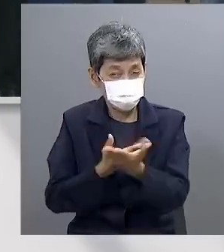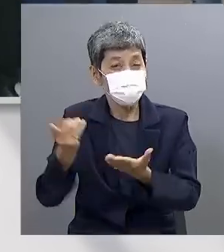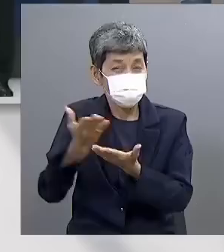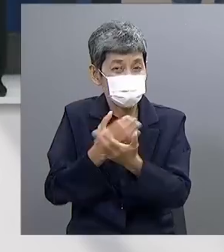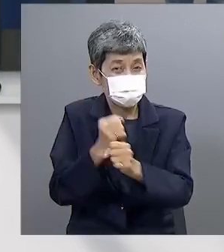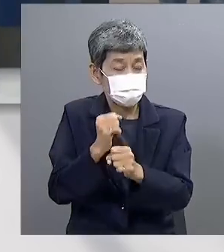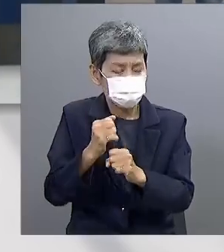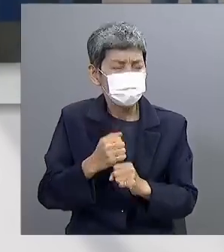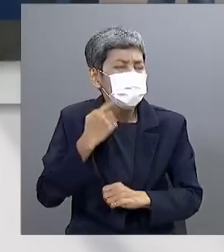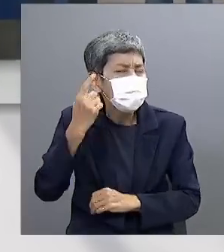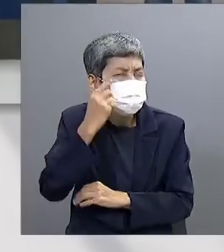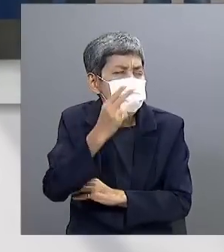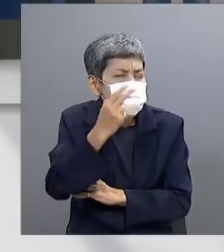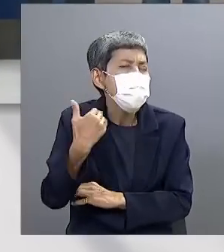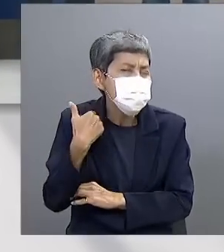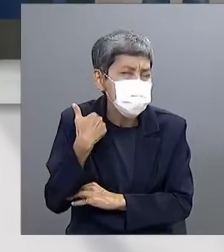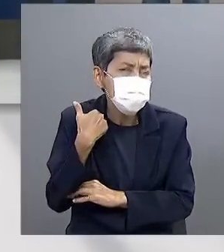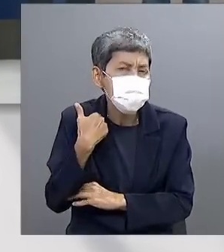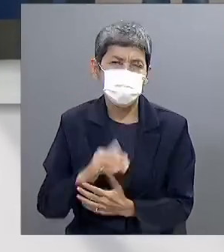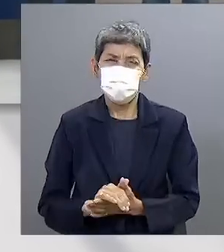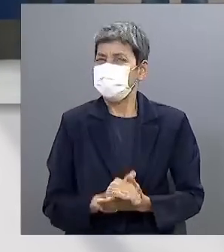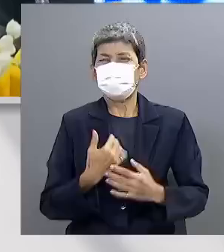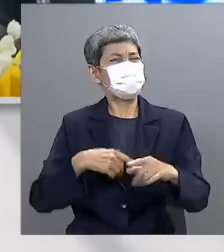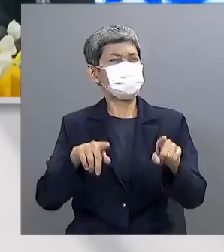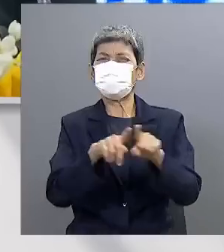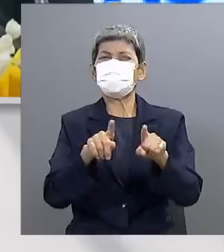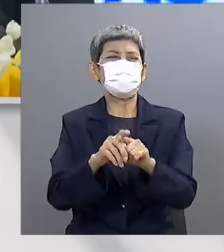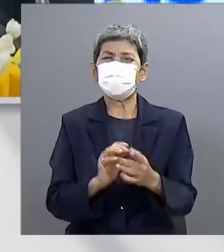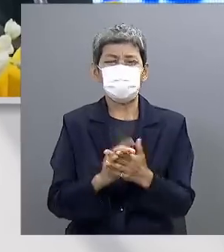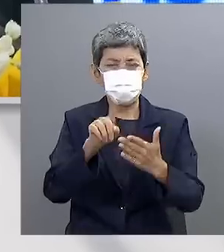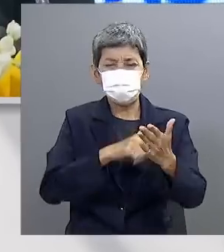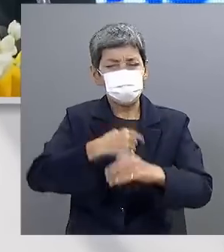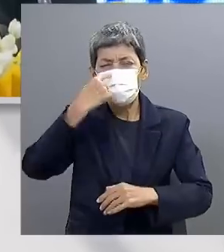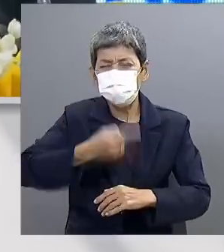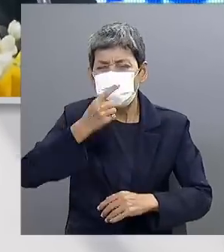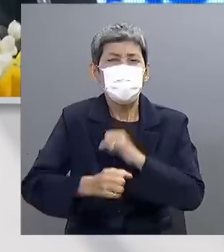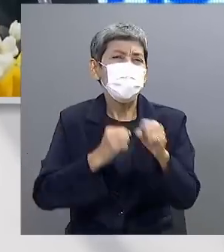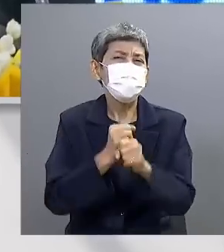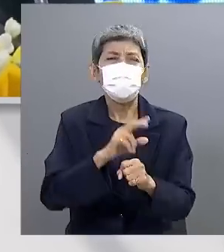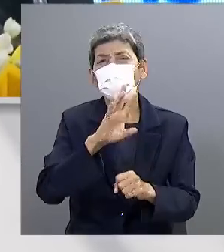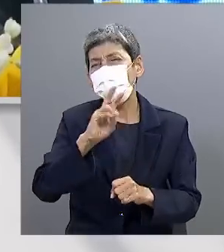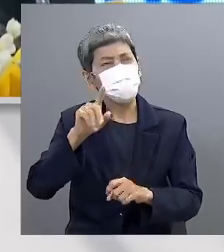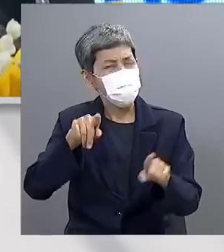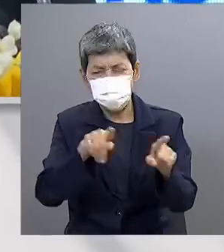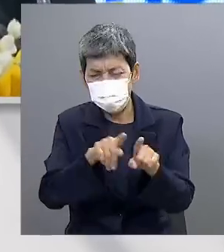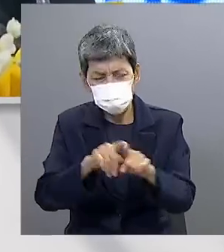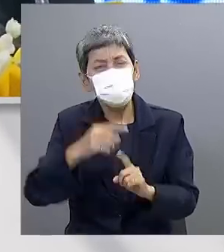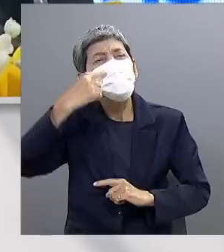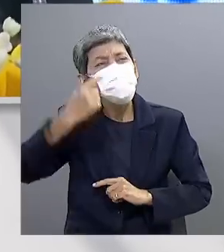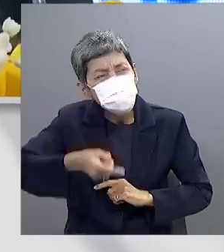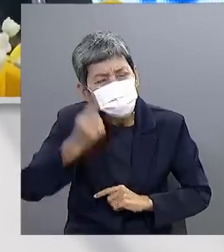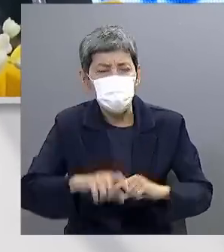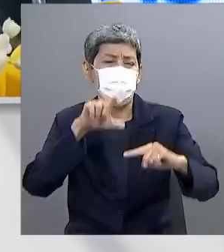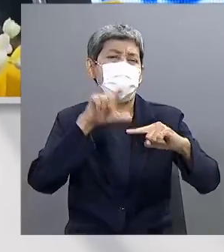ข้อสังเกตได้เลยค่ะว่าไม่ต่างอะไรกับระบบเลือกตั้งเดิมในปี2562ยังคงสูตรคำนวณส.ส.